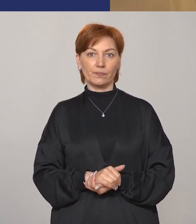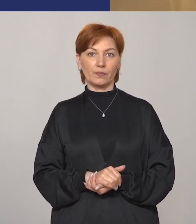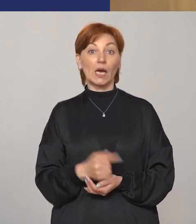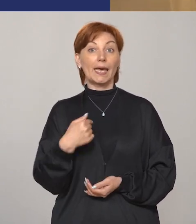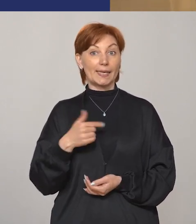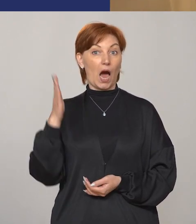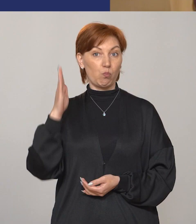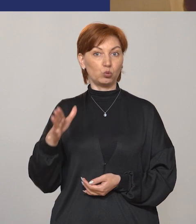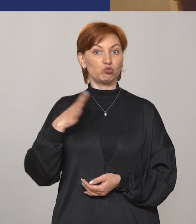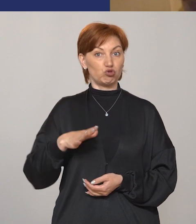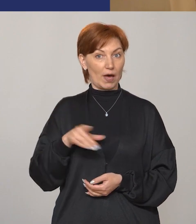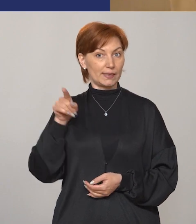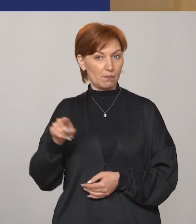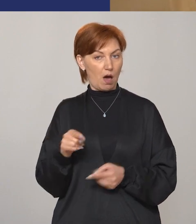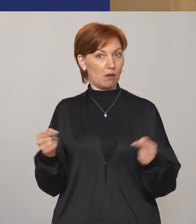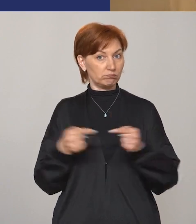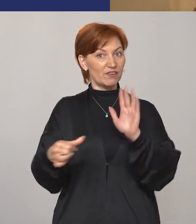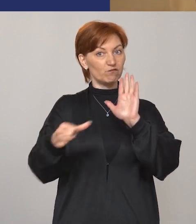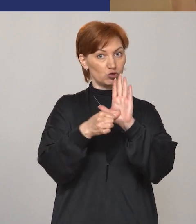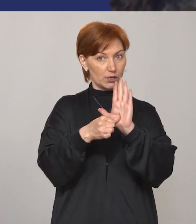Я буду ждать тебя в 6.